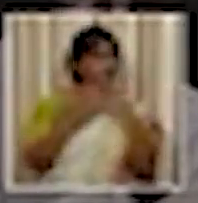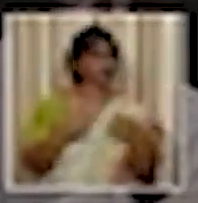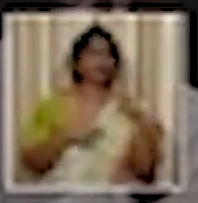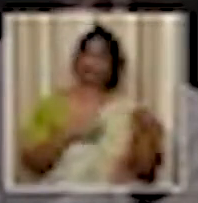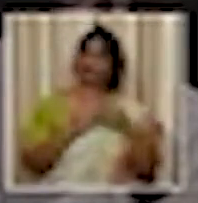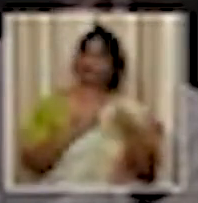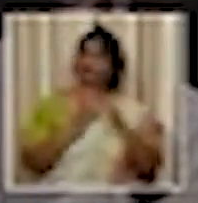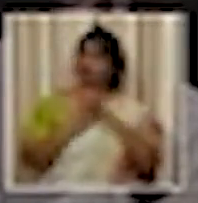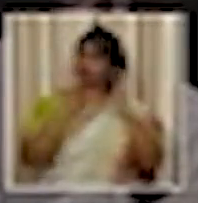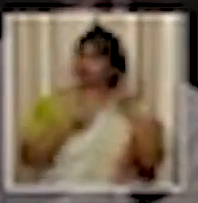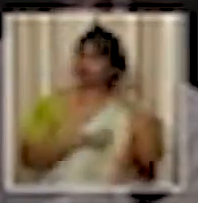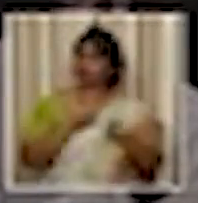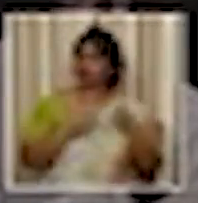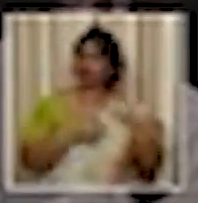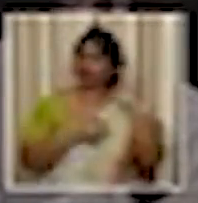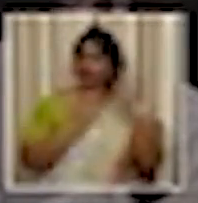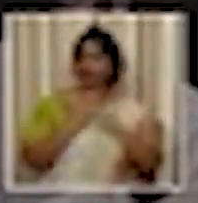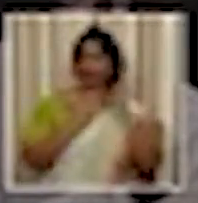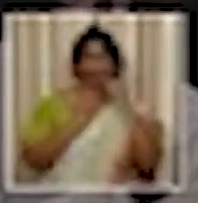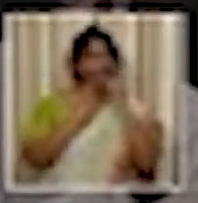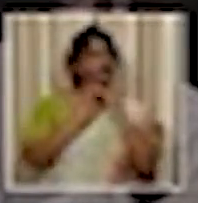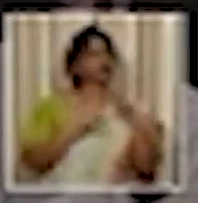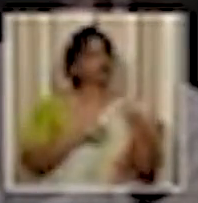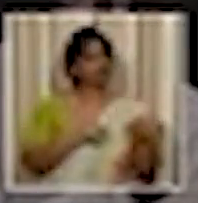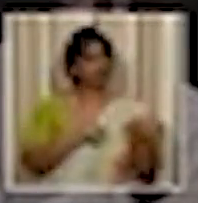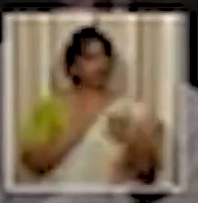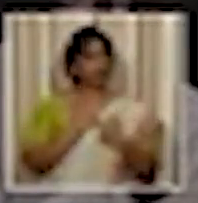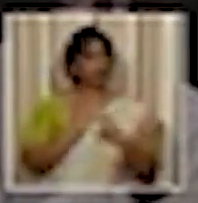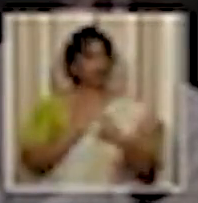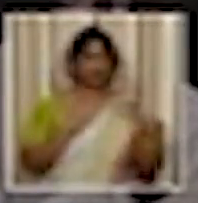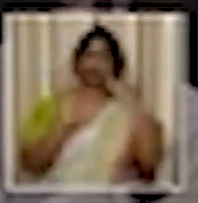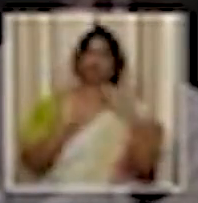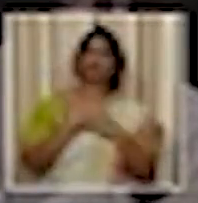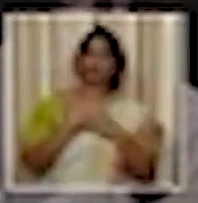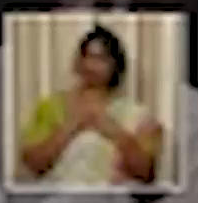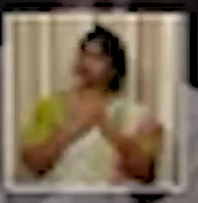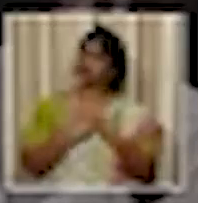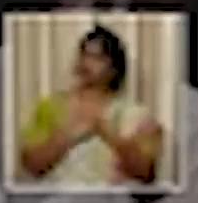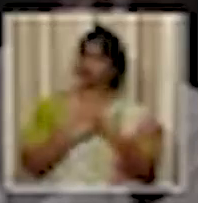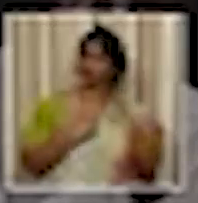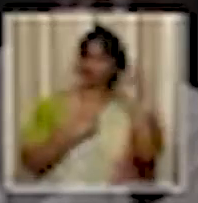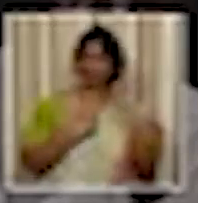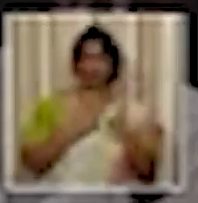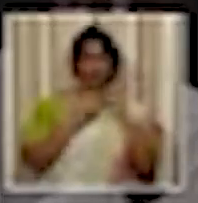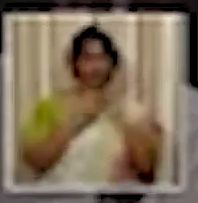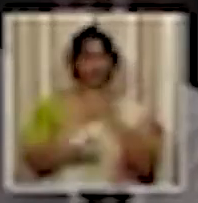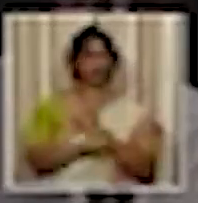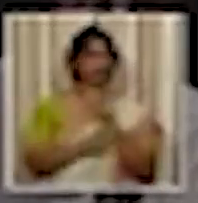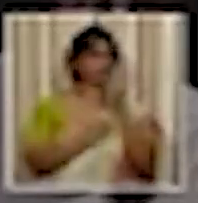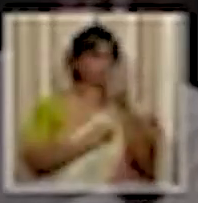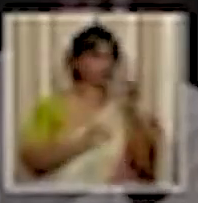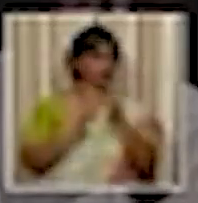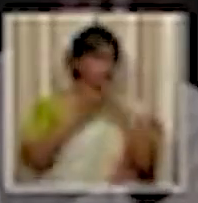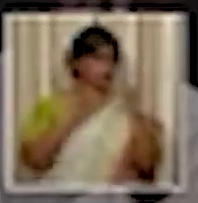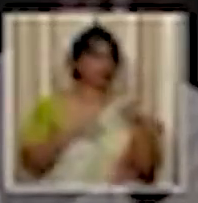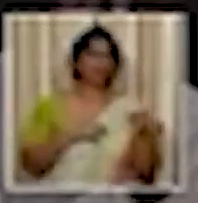මගින් සෑහෙන ප්‍රමාණයක් විශේෂයෙන් ජාතික පාසල්වල තාක්ෂණවේදය සඳහා අපි ඒ විෂය ධාරාවන්ට ගුරුවරු ලබා දුන්න සෑහෙන